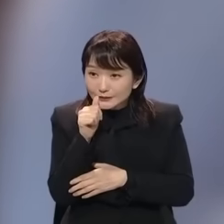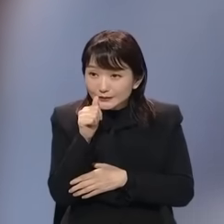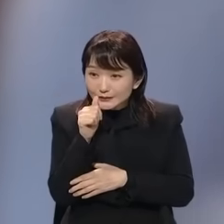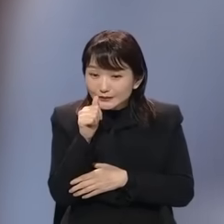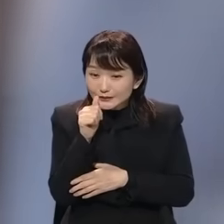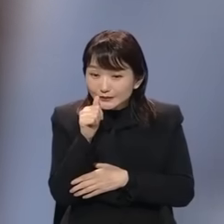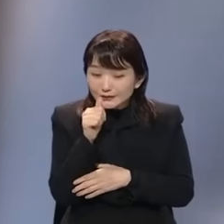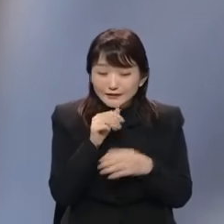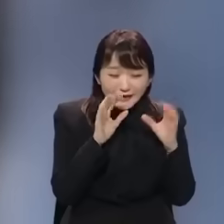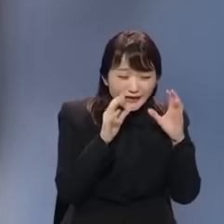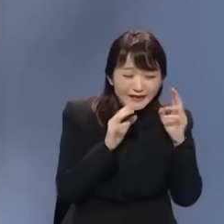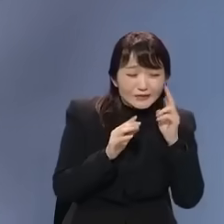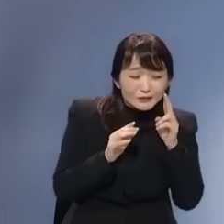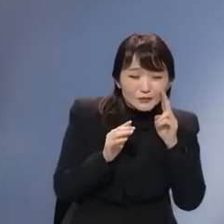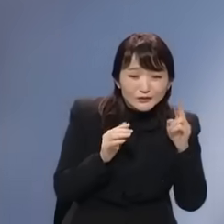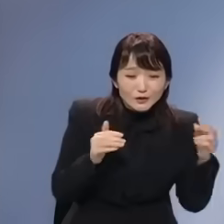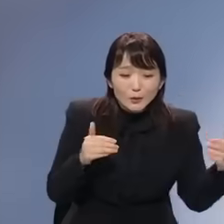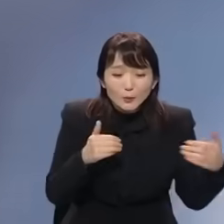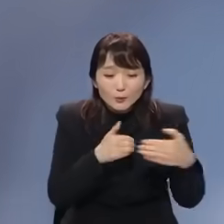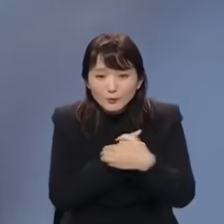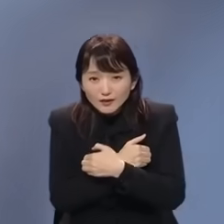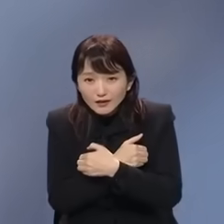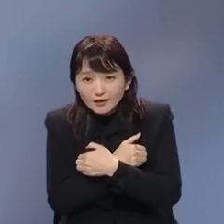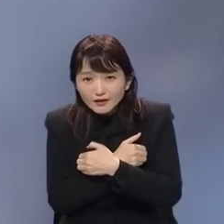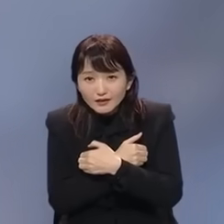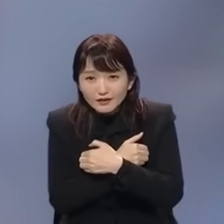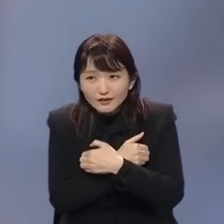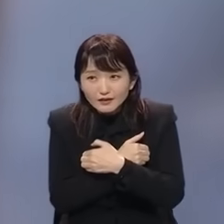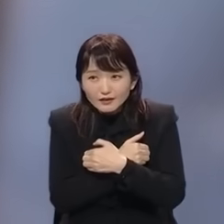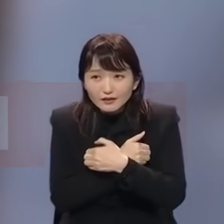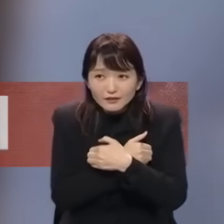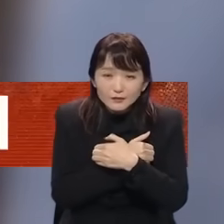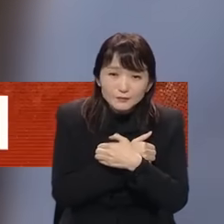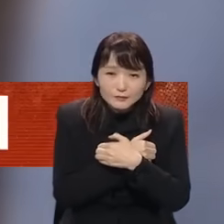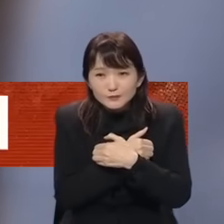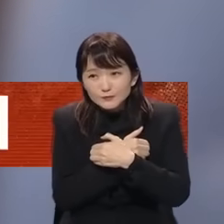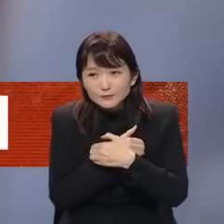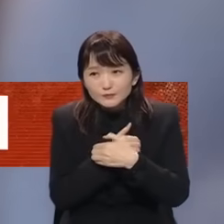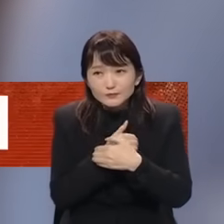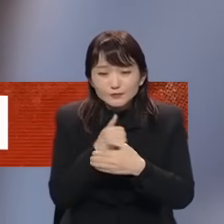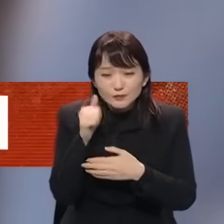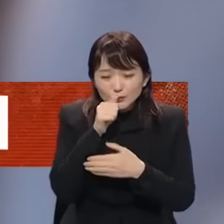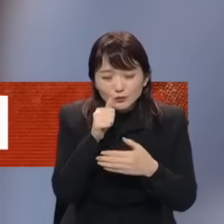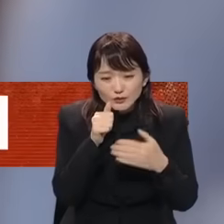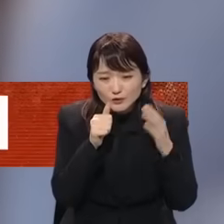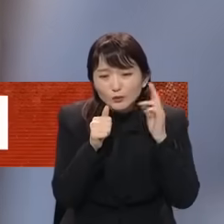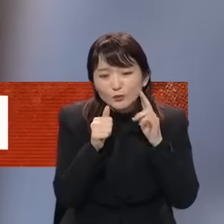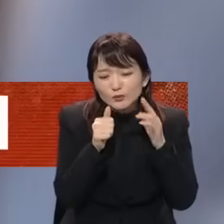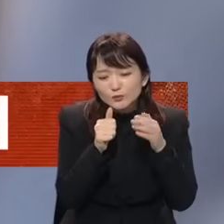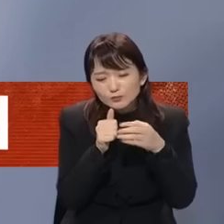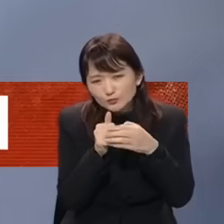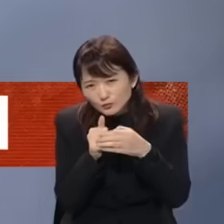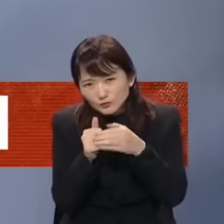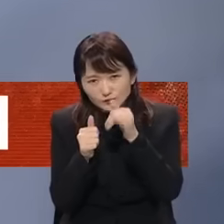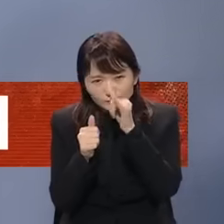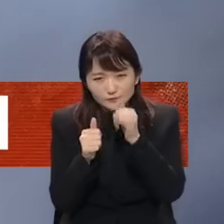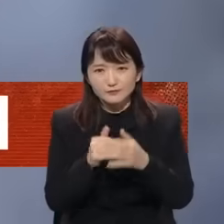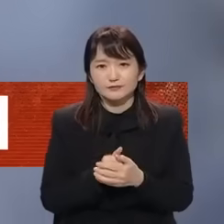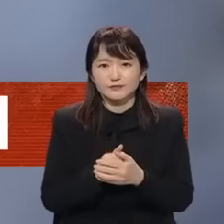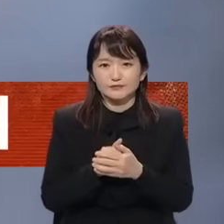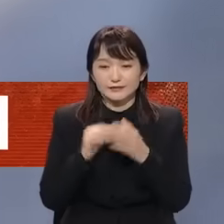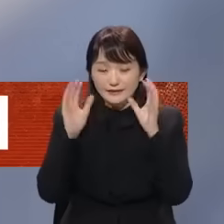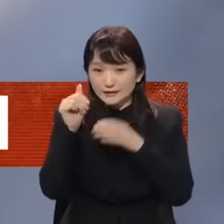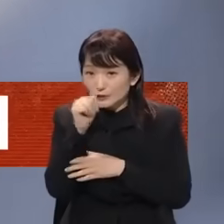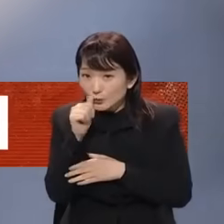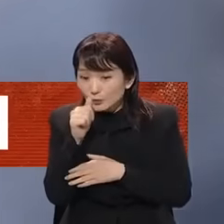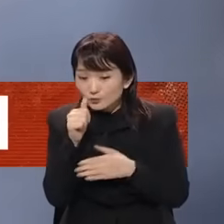작은 새끼 원숭이 한 마리가 푹 안겨 있습니다. 행여나 떨어질까 두 손으로 고양이를 꼭 잡고 있는 모습입니다. 그리고 이 새끼